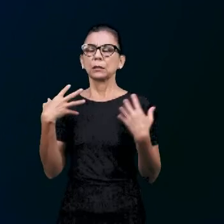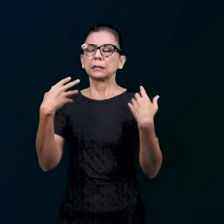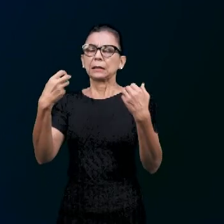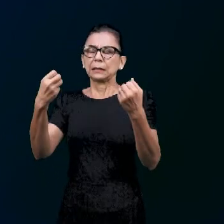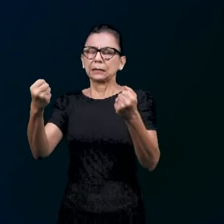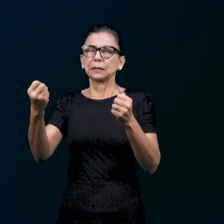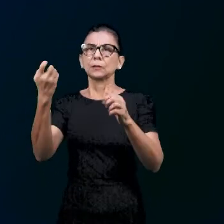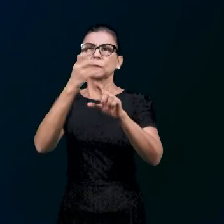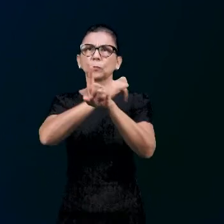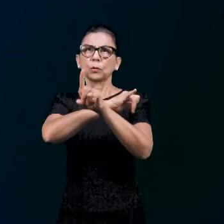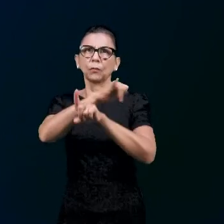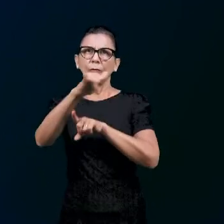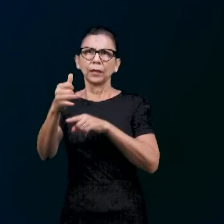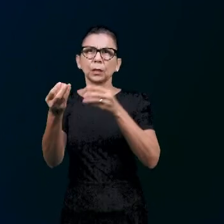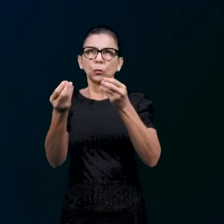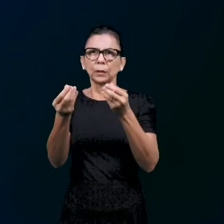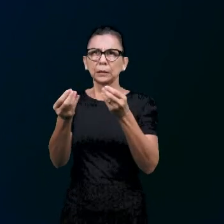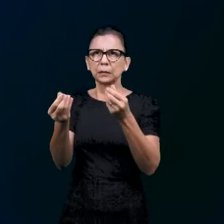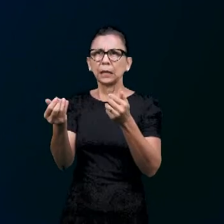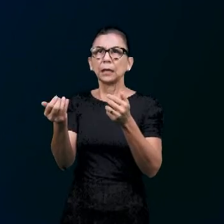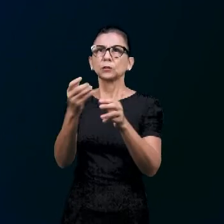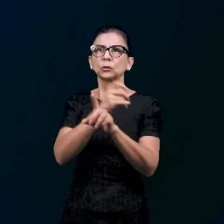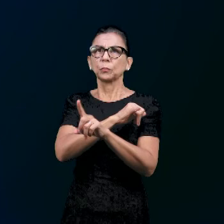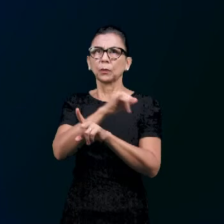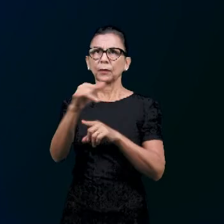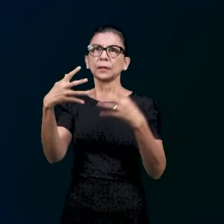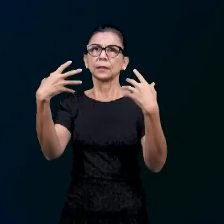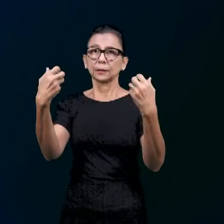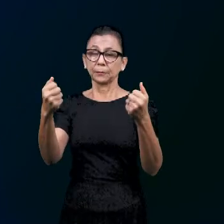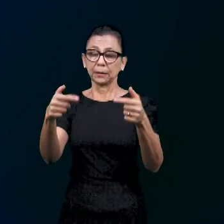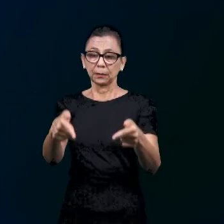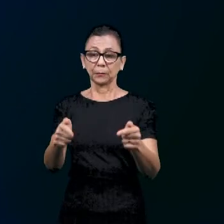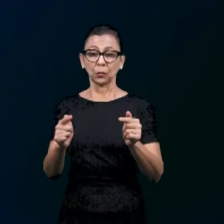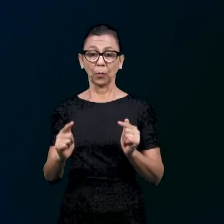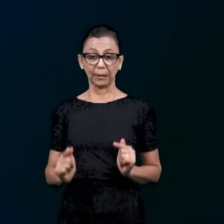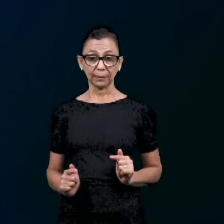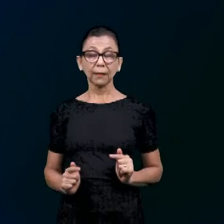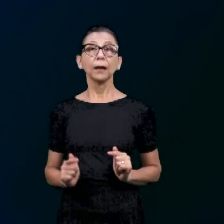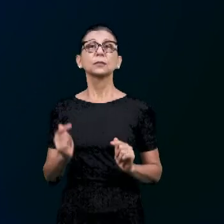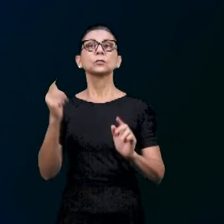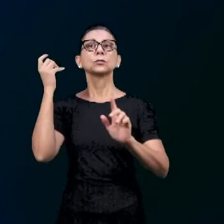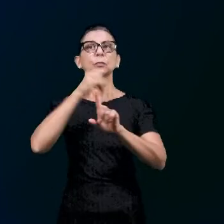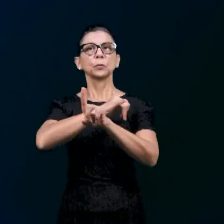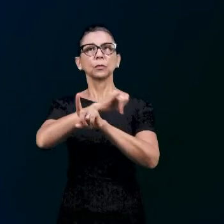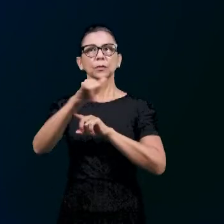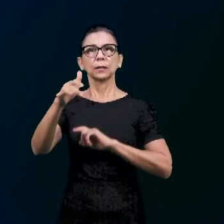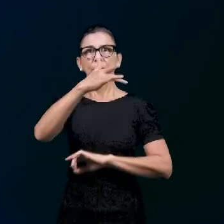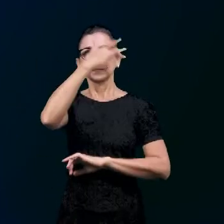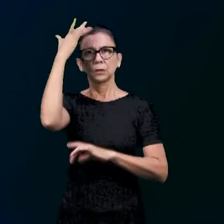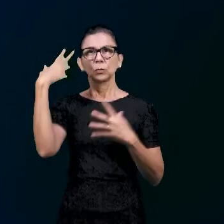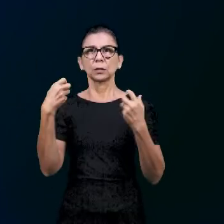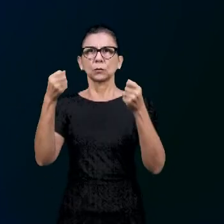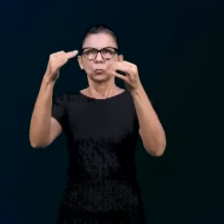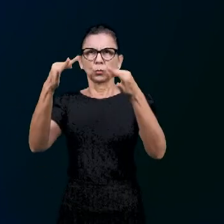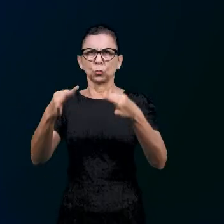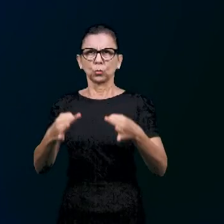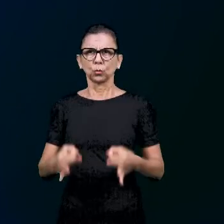en qualité de prophète, recevra une récompense de prophète. Celui qui reçoit un juste dans la qualité de